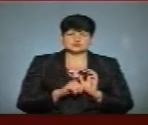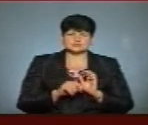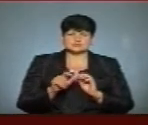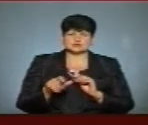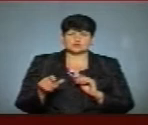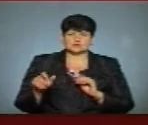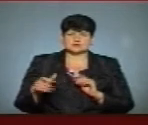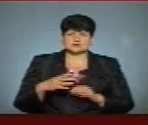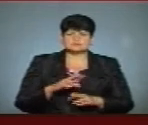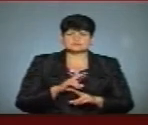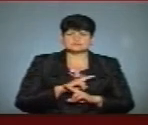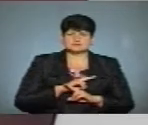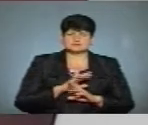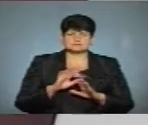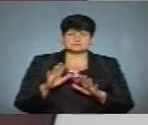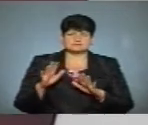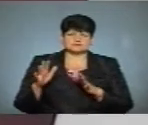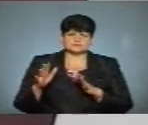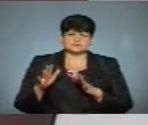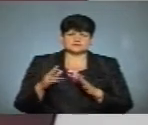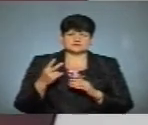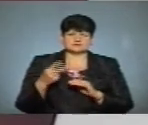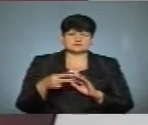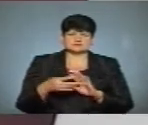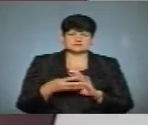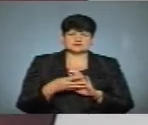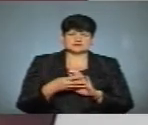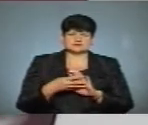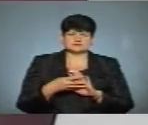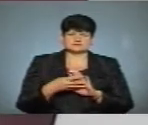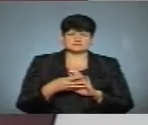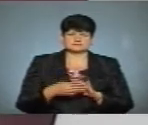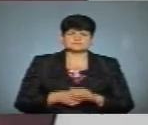людей. Летальних випадків від початку пандемії 29.